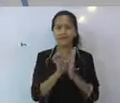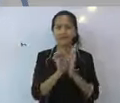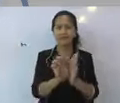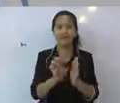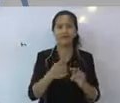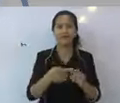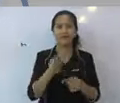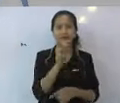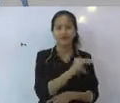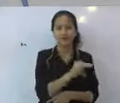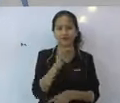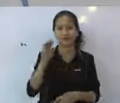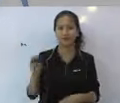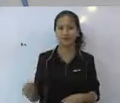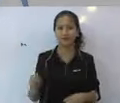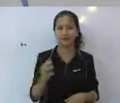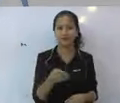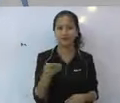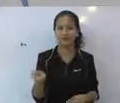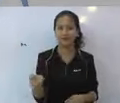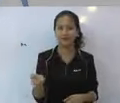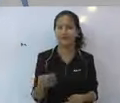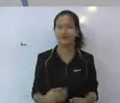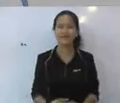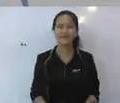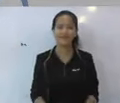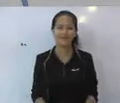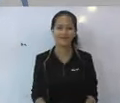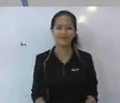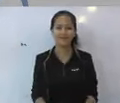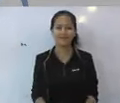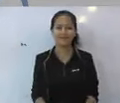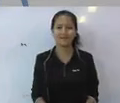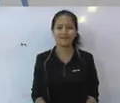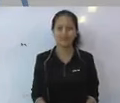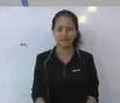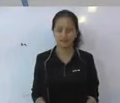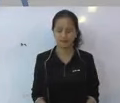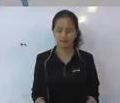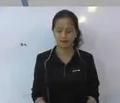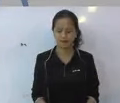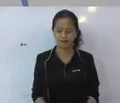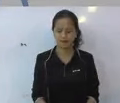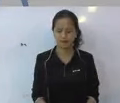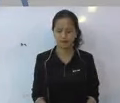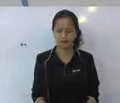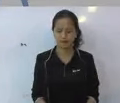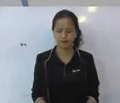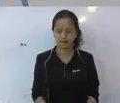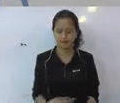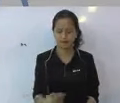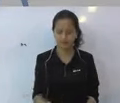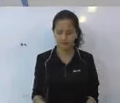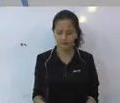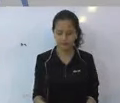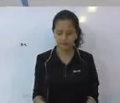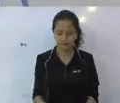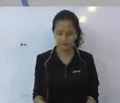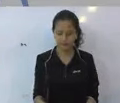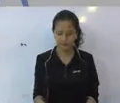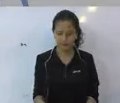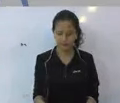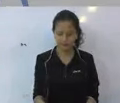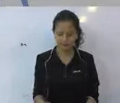Manila. Actually, lahat pala meron naman dito, ano? Kaya lang, mostly ano tayo eh, process. Ayan.